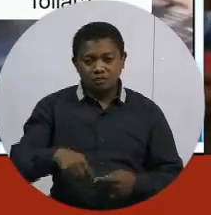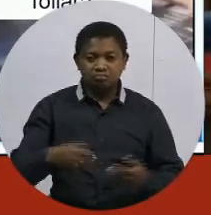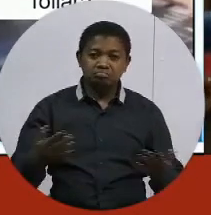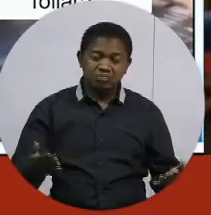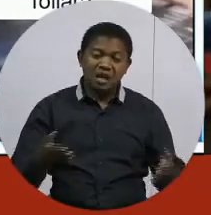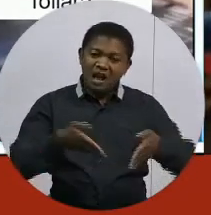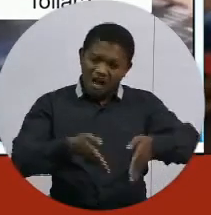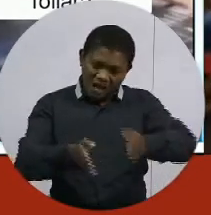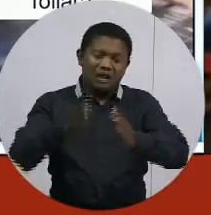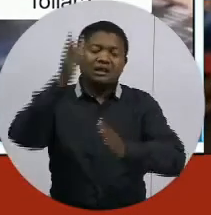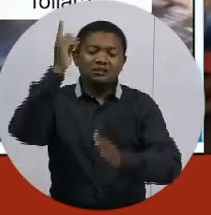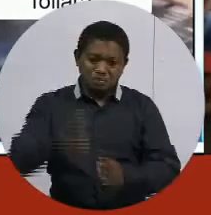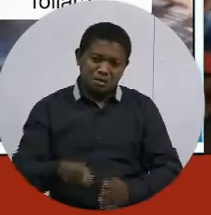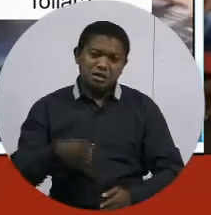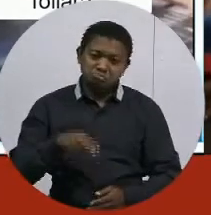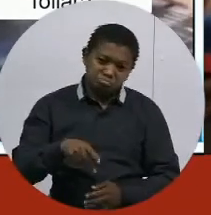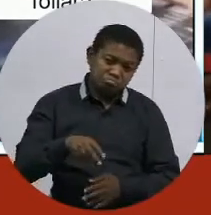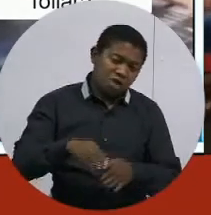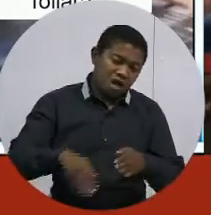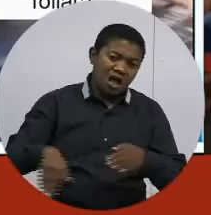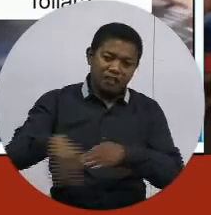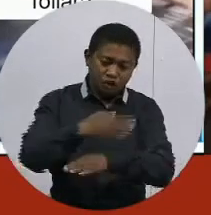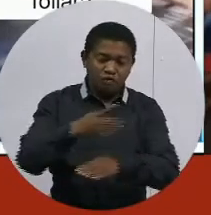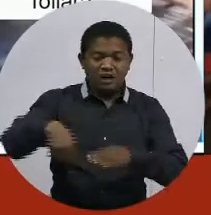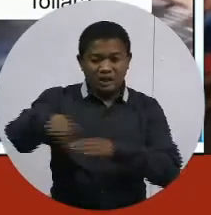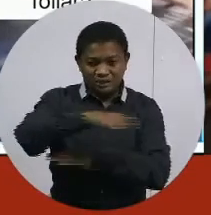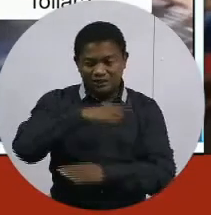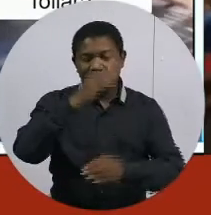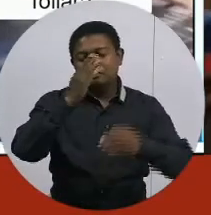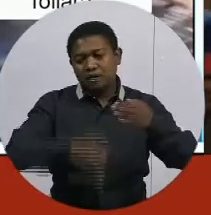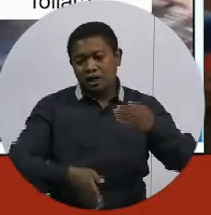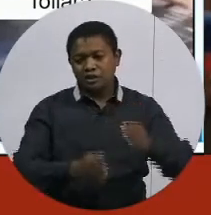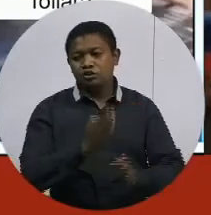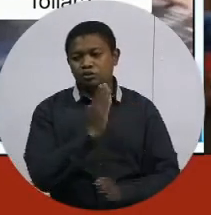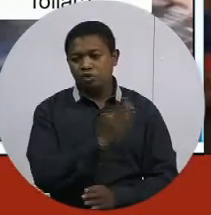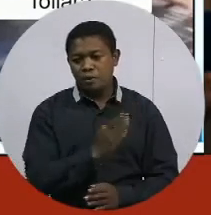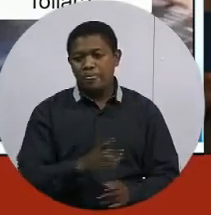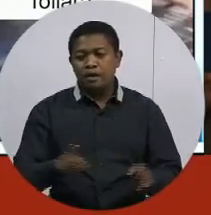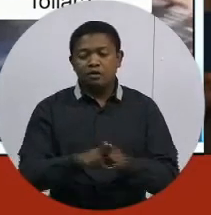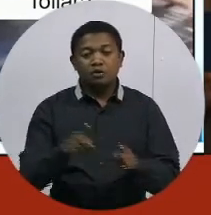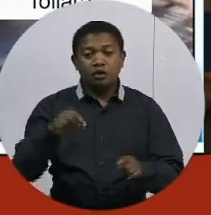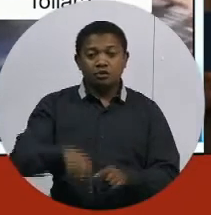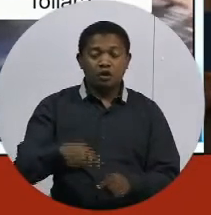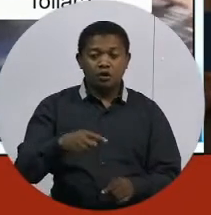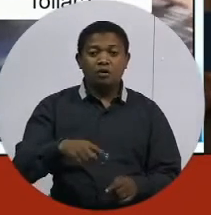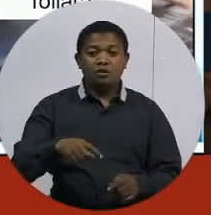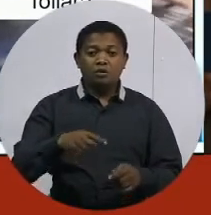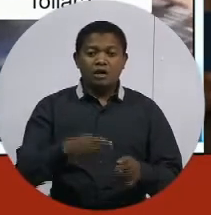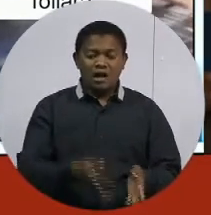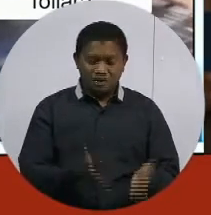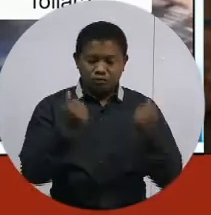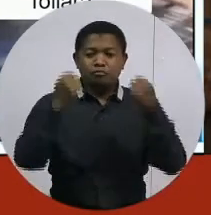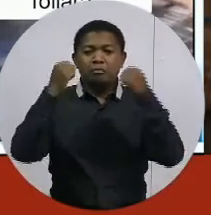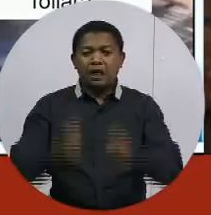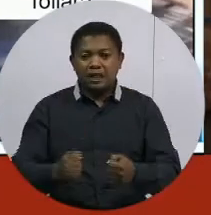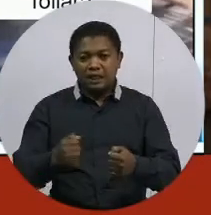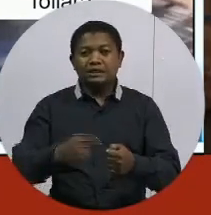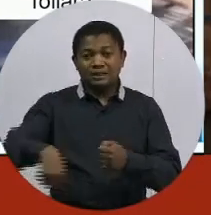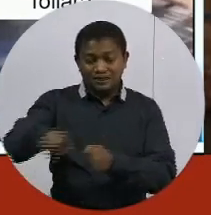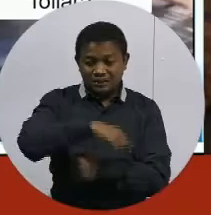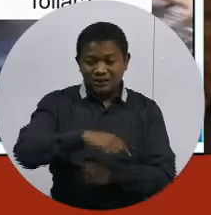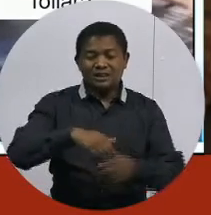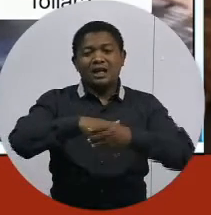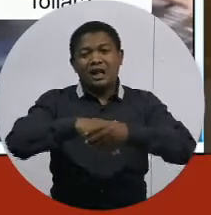tsy maintsy andalova ty olombelo ty fahafatesa koa mankahery antika nama